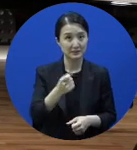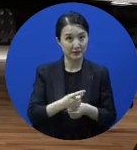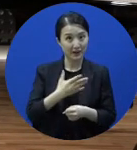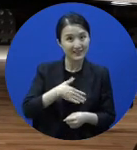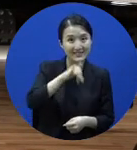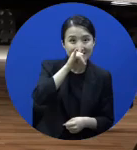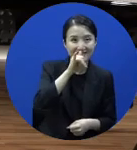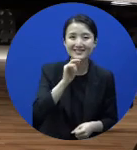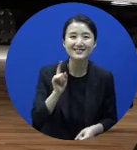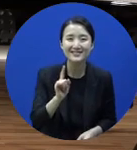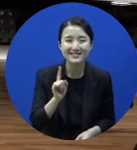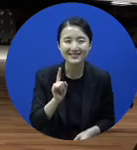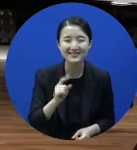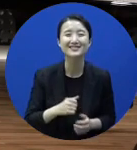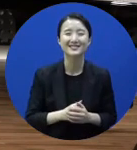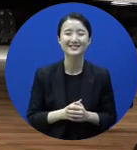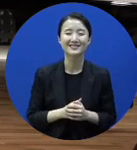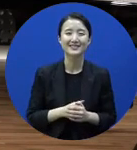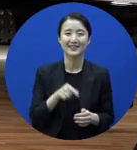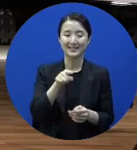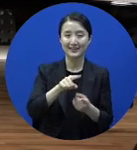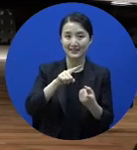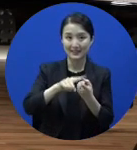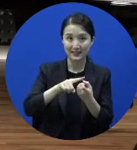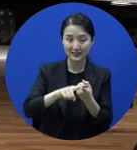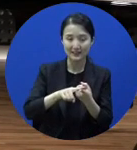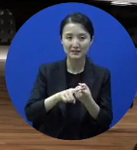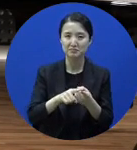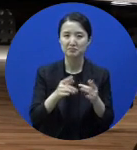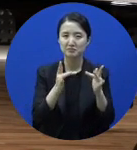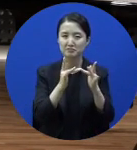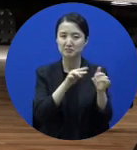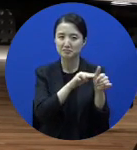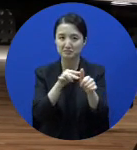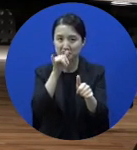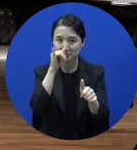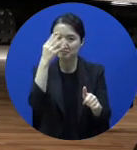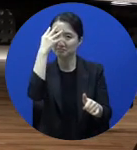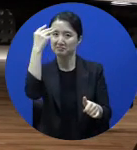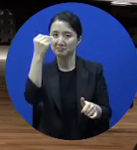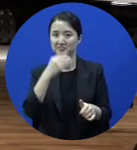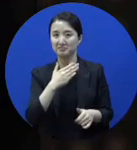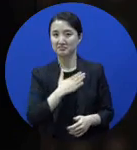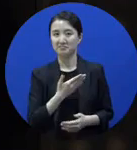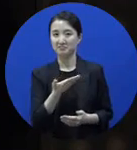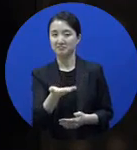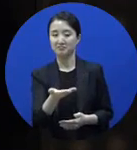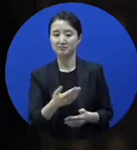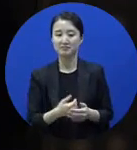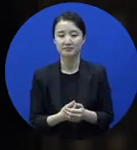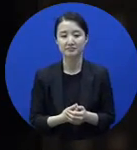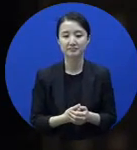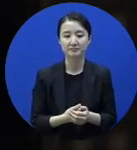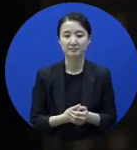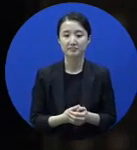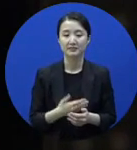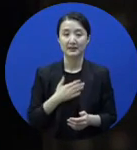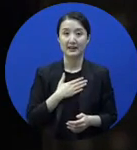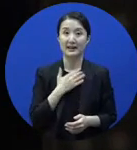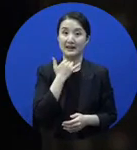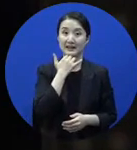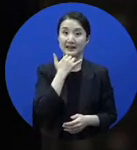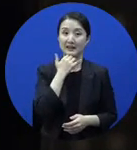대한 대입을 좀 해봤습니다. 제 나이가 48세인데 만으로 48세를 집어넣었더니 남성은